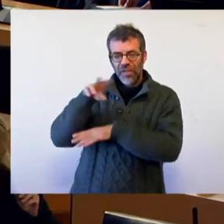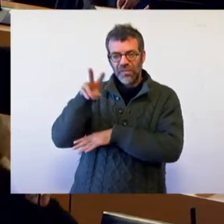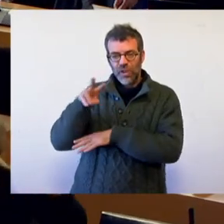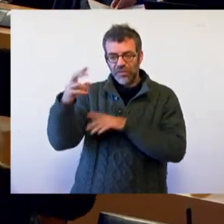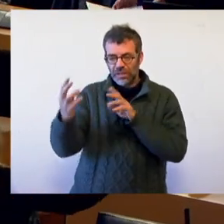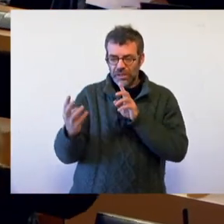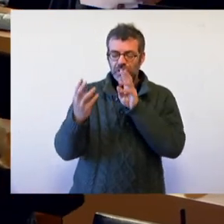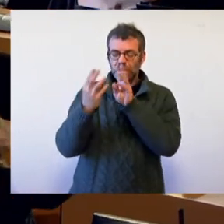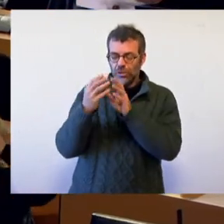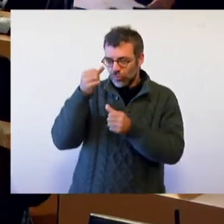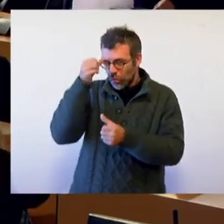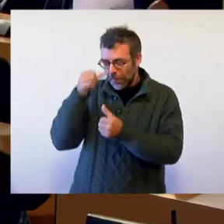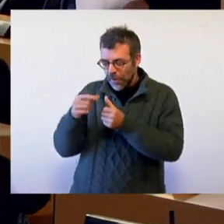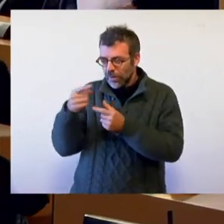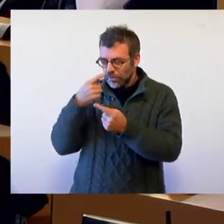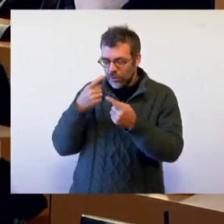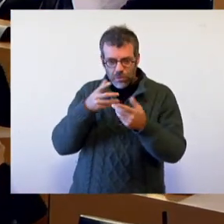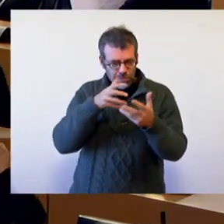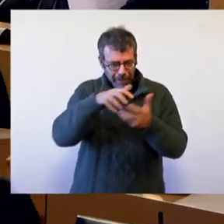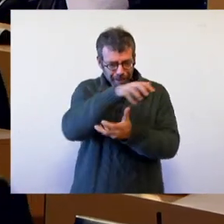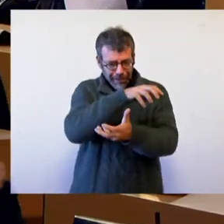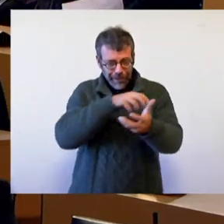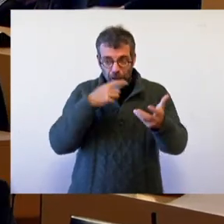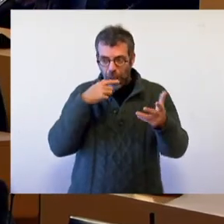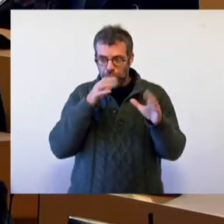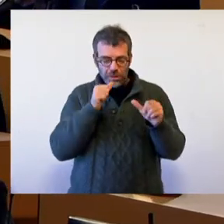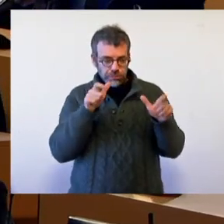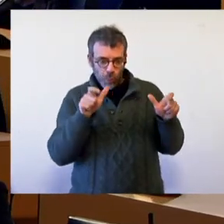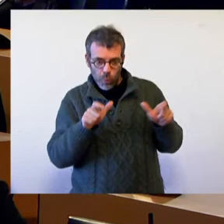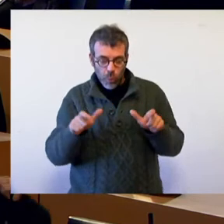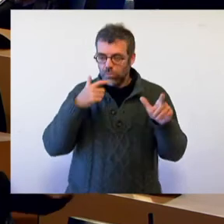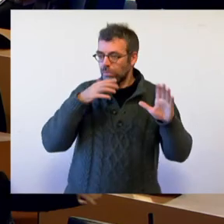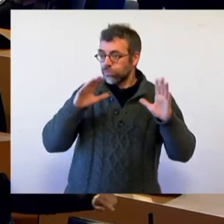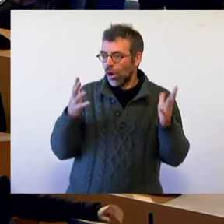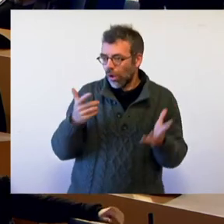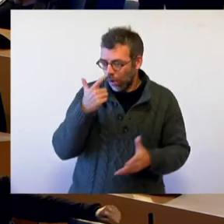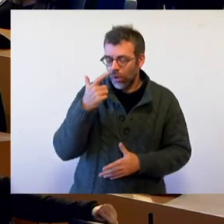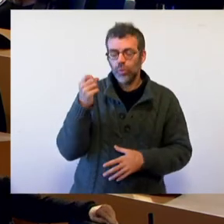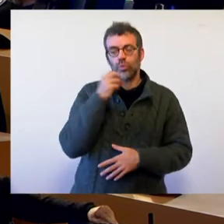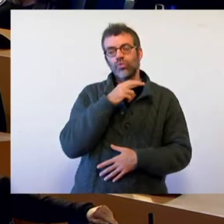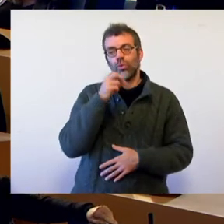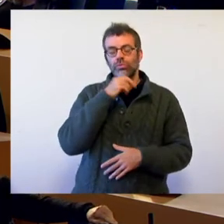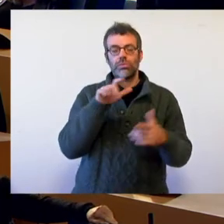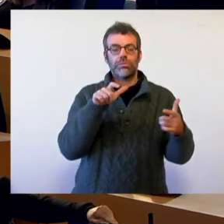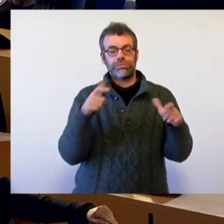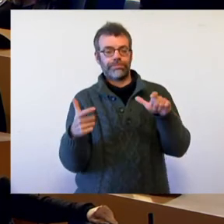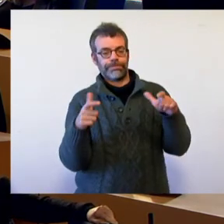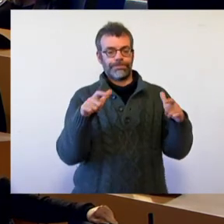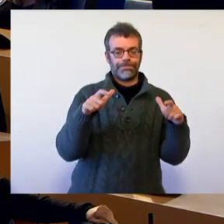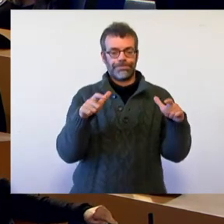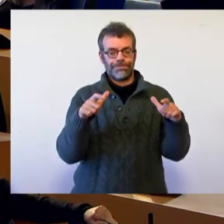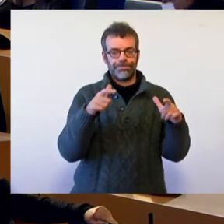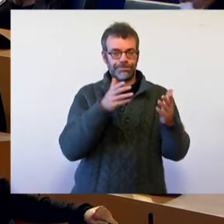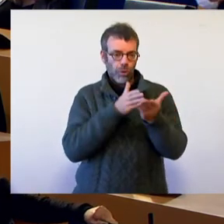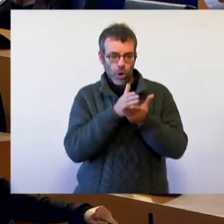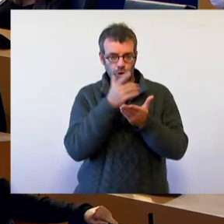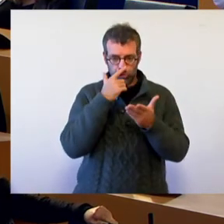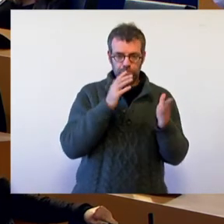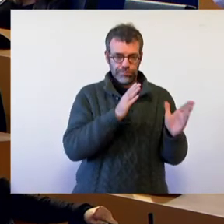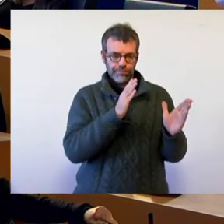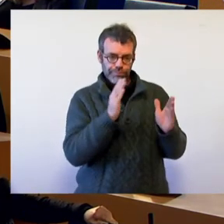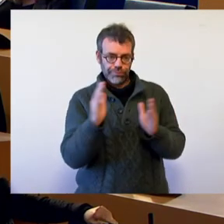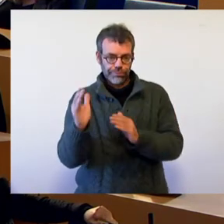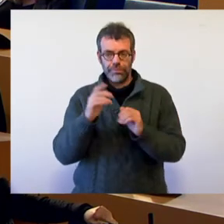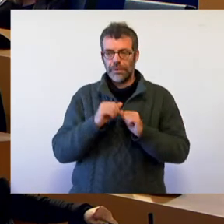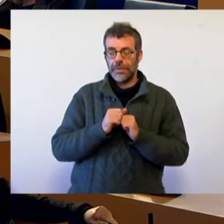sujet. Et effectivement, il était urgent d'essayer de remettre un petit peu d'ordre. Donc effectivement, des